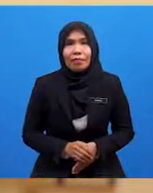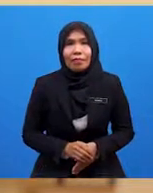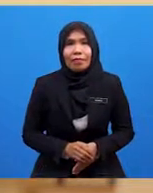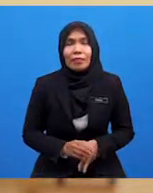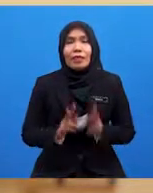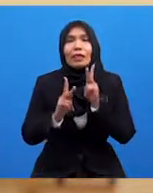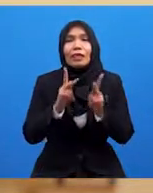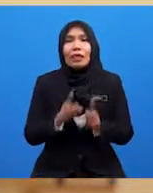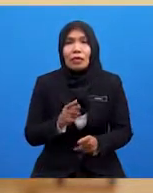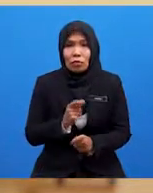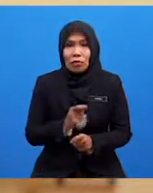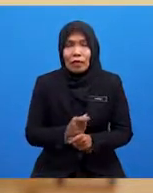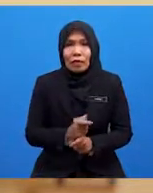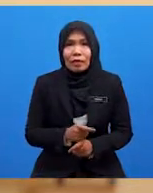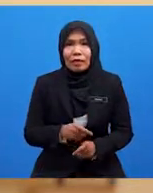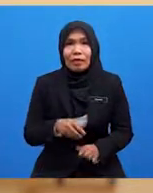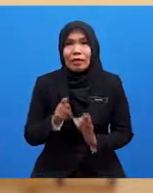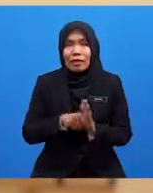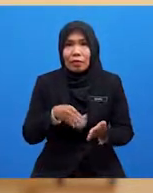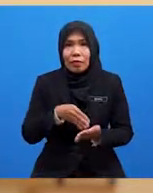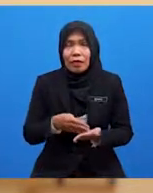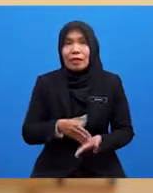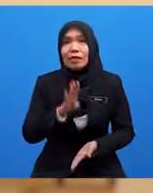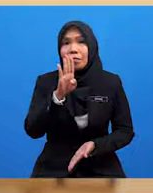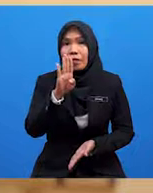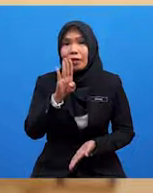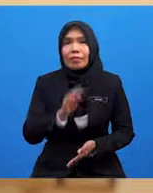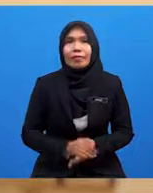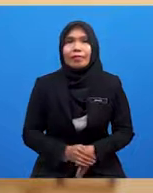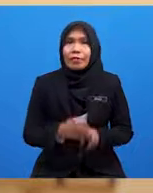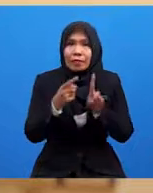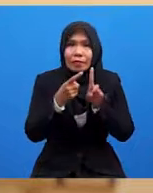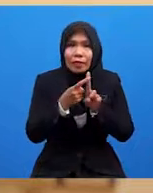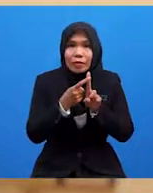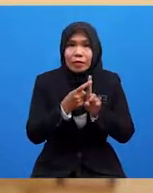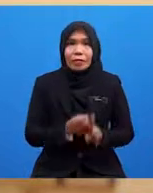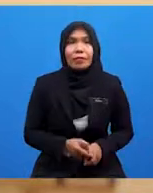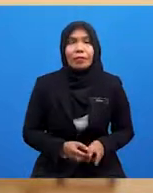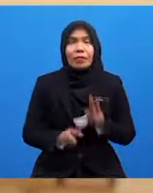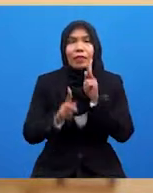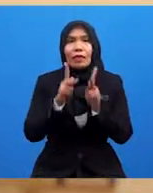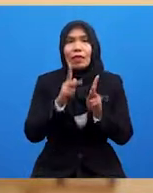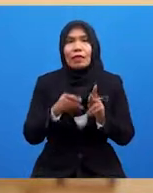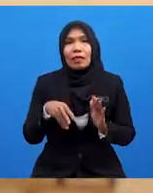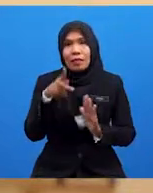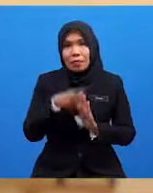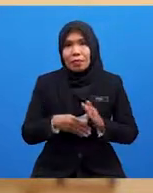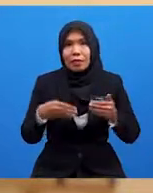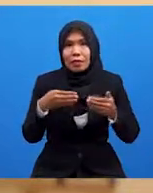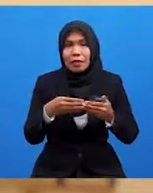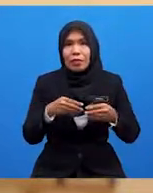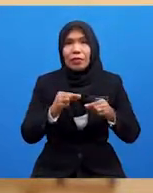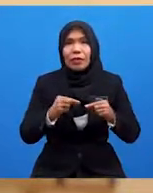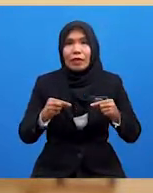Kata tugas terbahagi kepada 4 kelompok iaitu yang pertama, kata penyambung ayat.